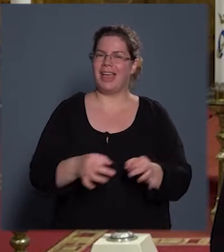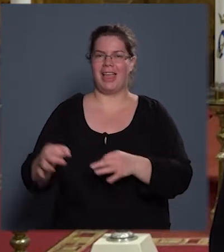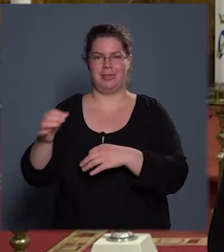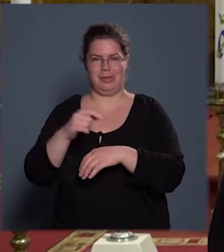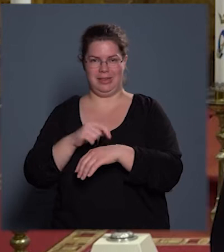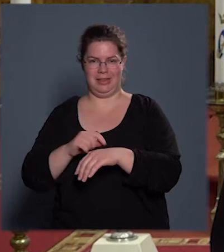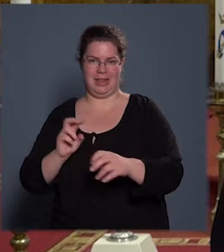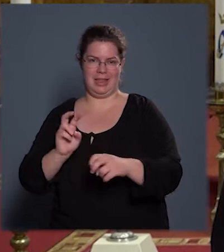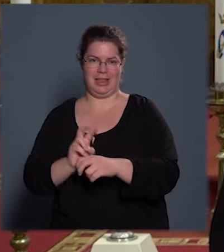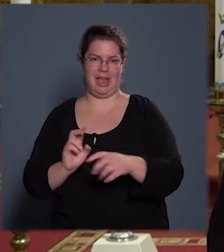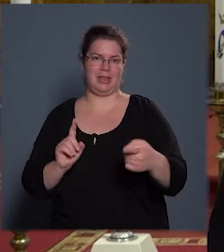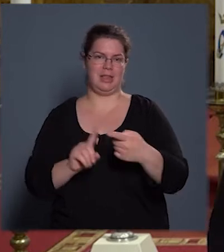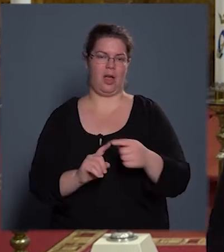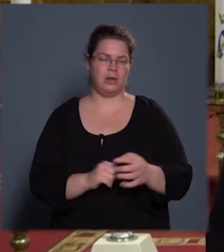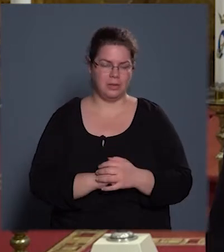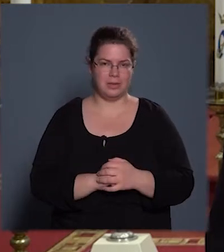idejéhez tartozik.